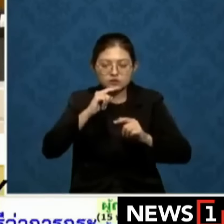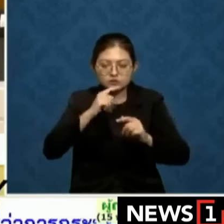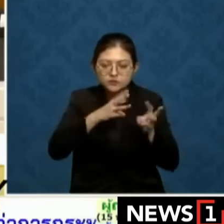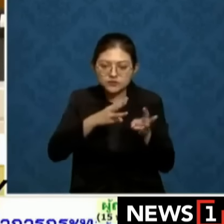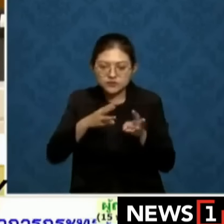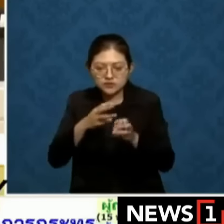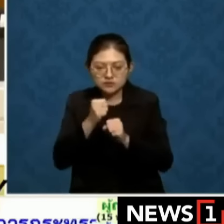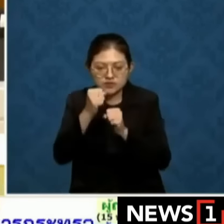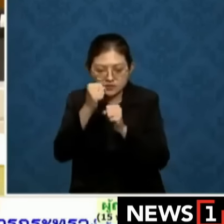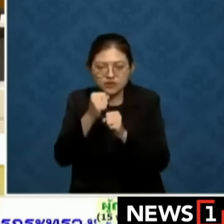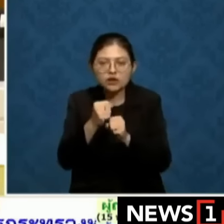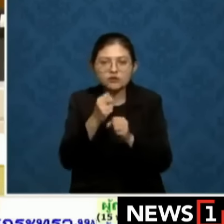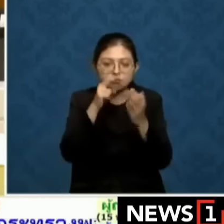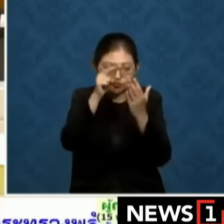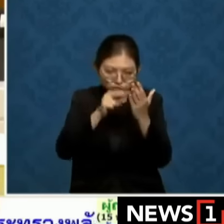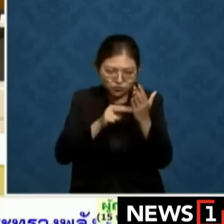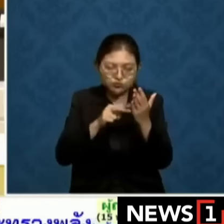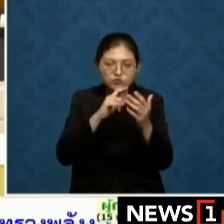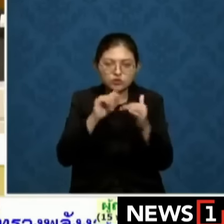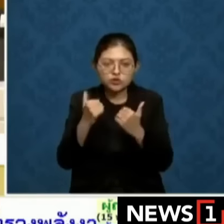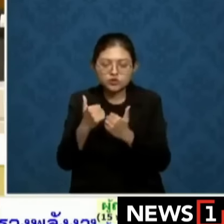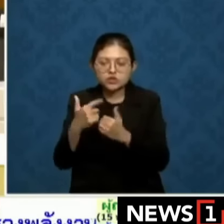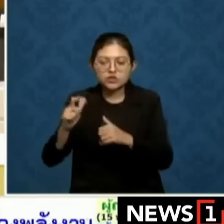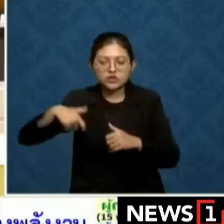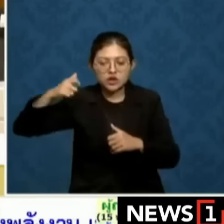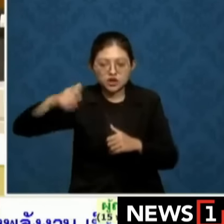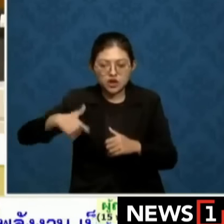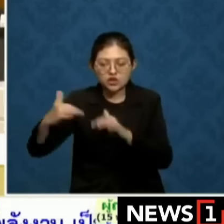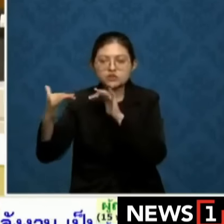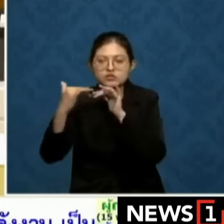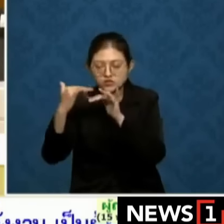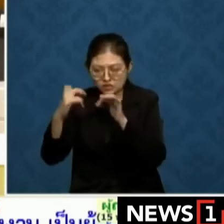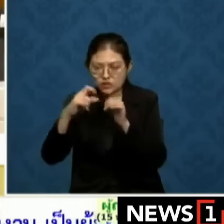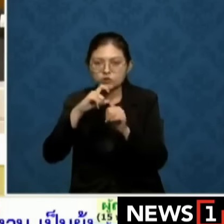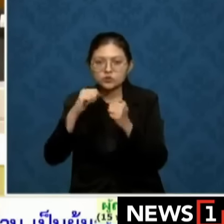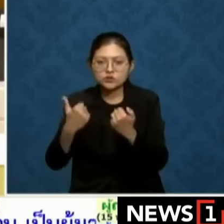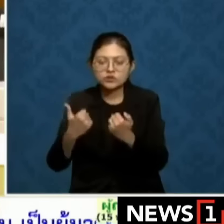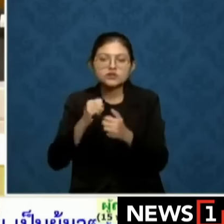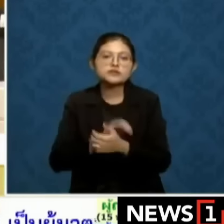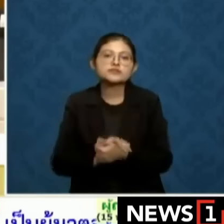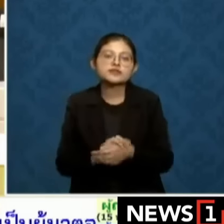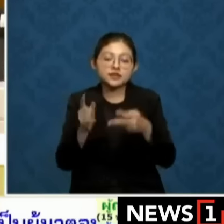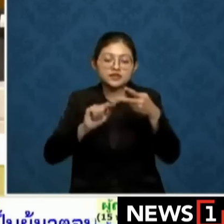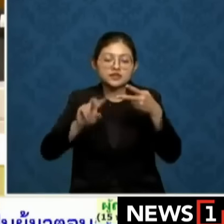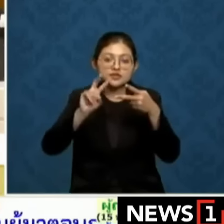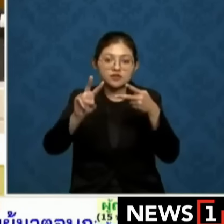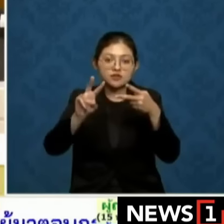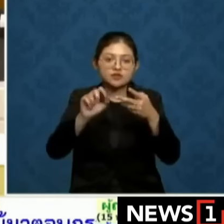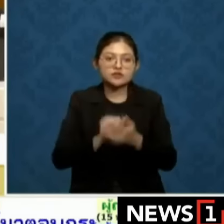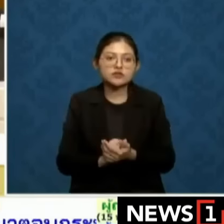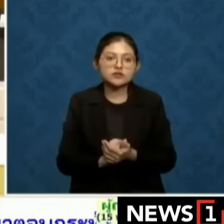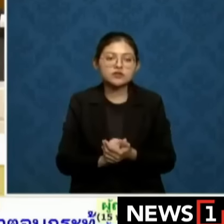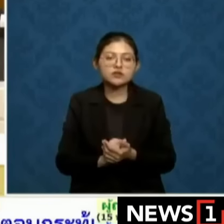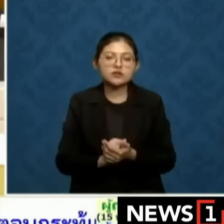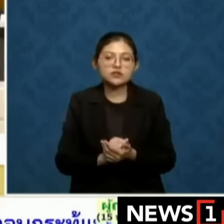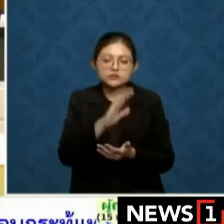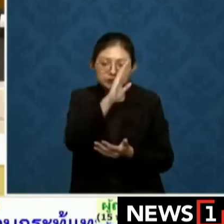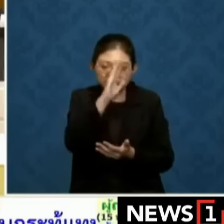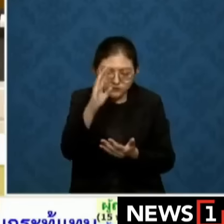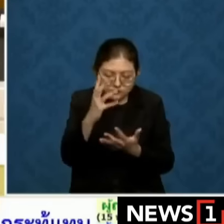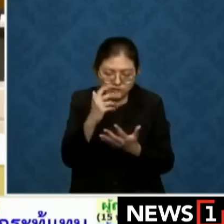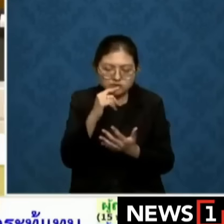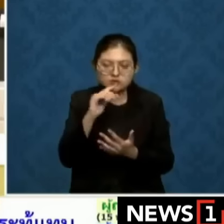แสนกว่าล้านไงท่านดอกเบี้ยมันก็บานเนาะการที่มีการพูดคุยกับการไฟฟ้าและปตท.คิดว่าสามารถดูแลต่อไปได้เพื่อให้ประชาชนไม่ลำบากจึงไม่ต้